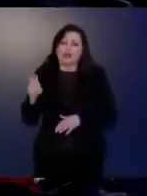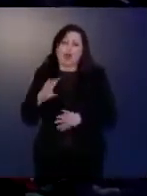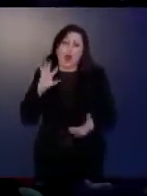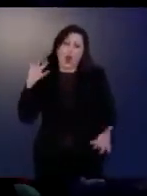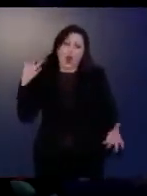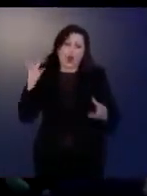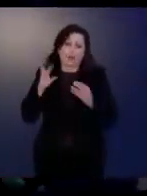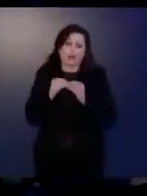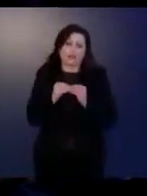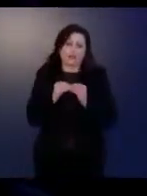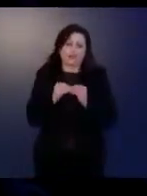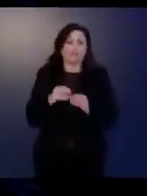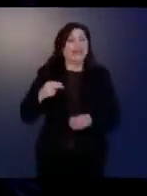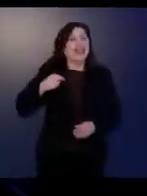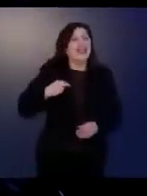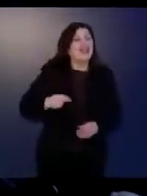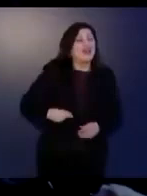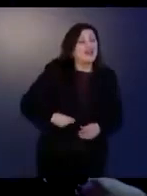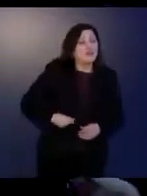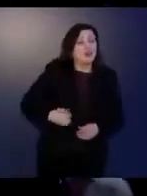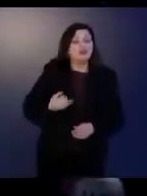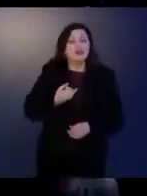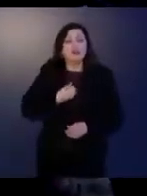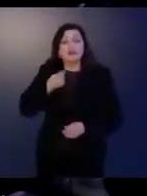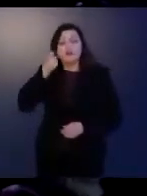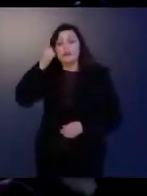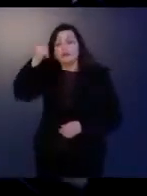Το δημόσιο χρέος και το ιδιωτικό χρέος